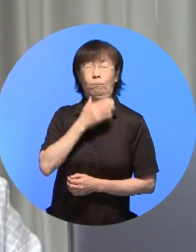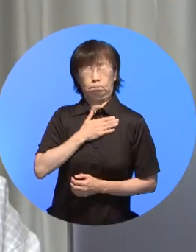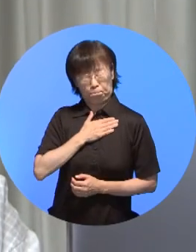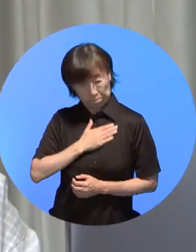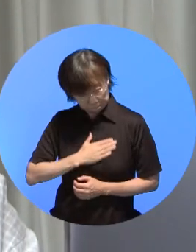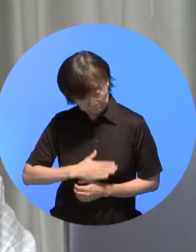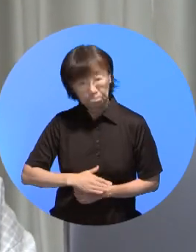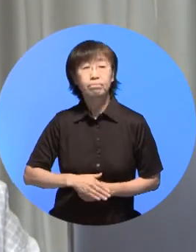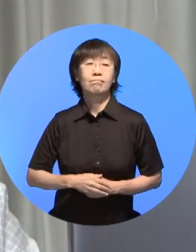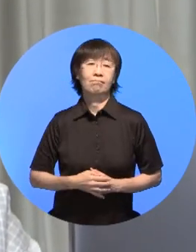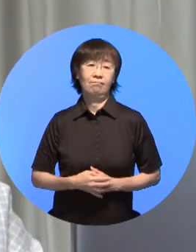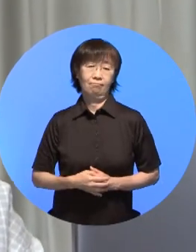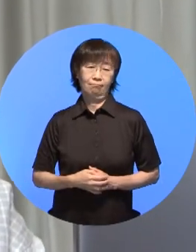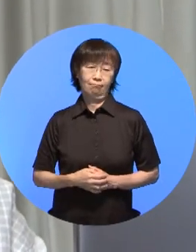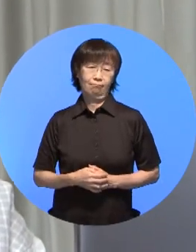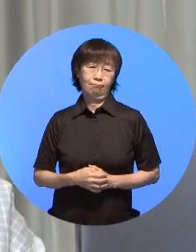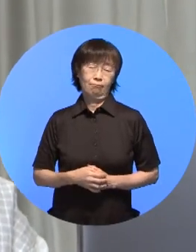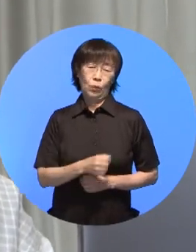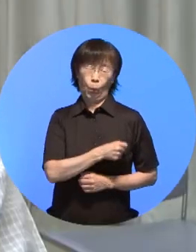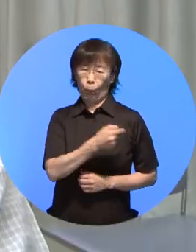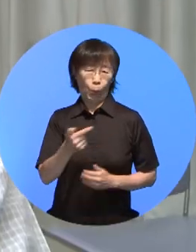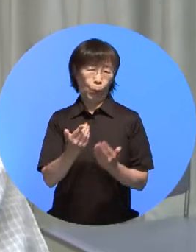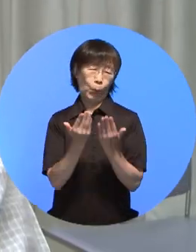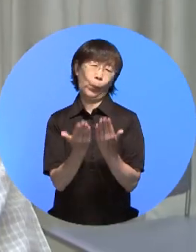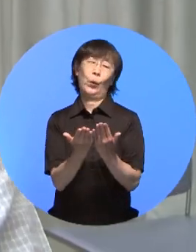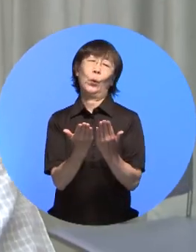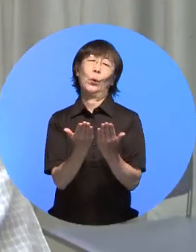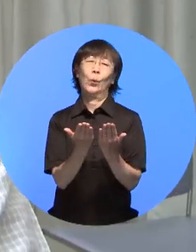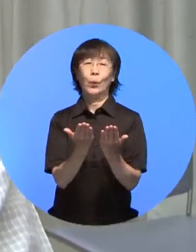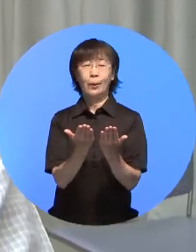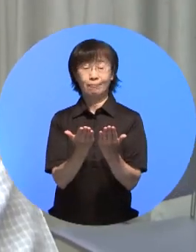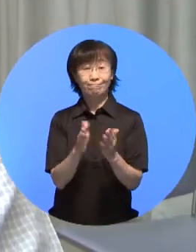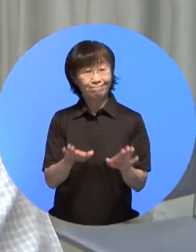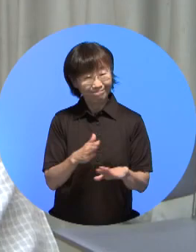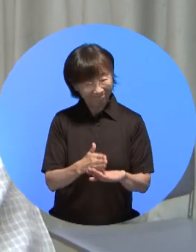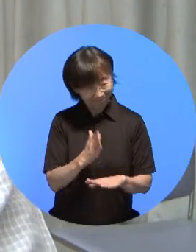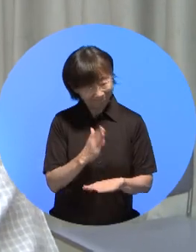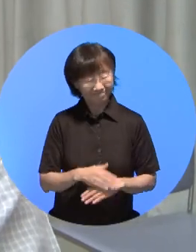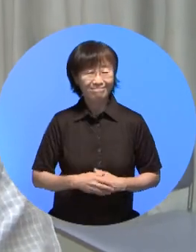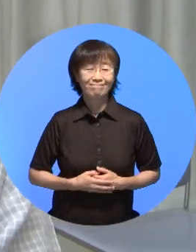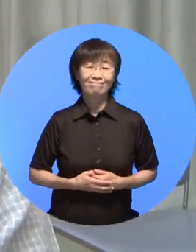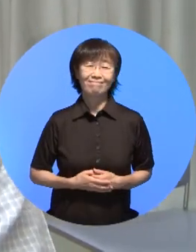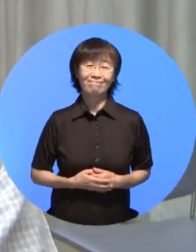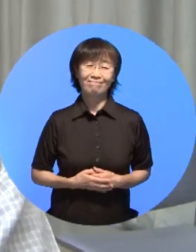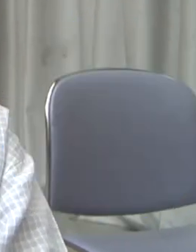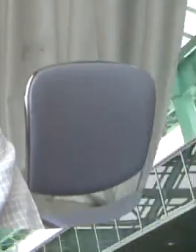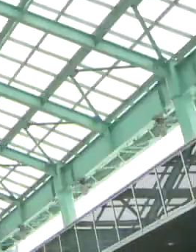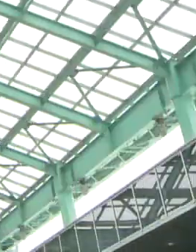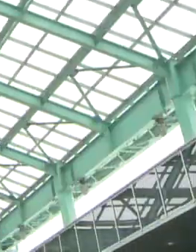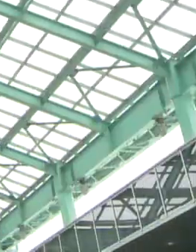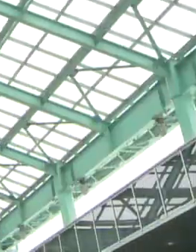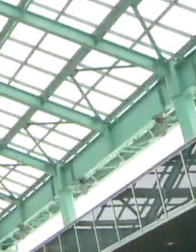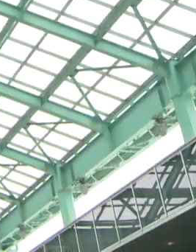あの関心してよく分かりました非常に勉強になりました今日はありがとうござい